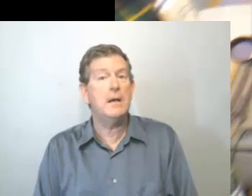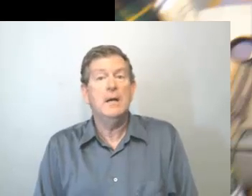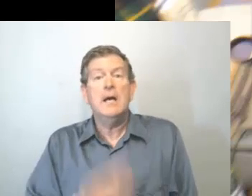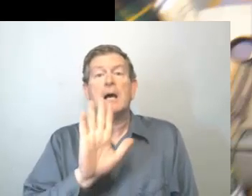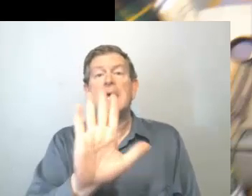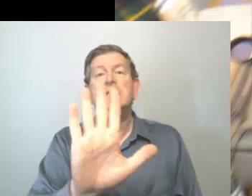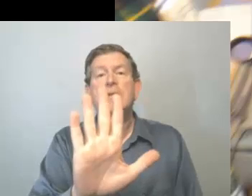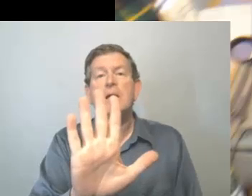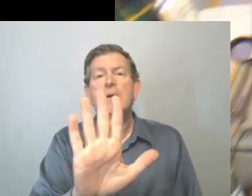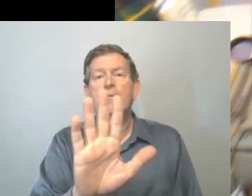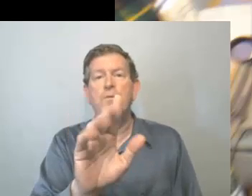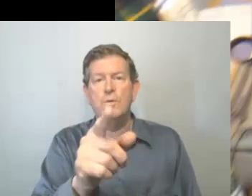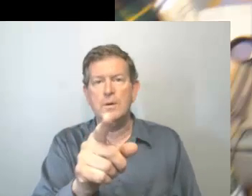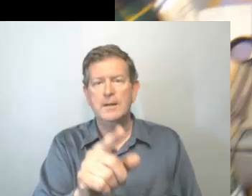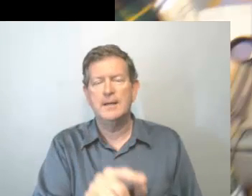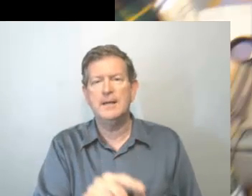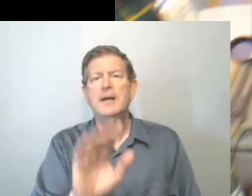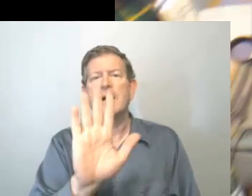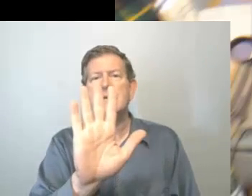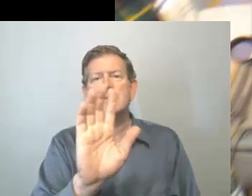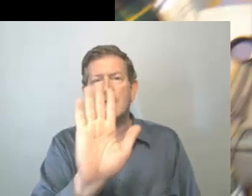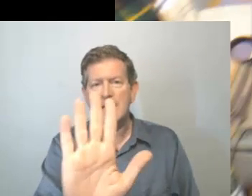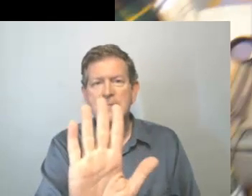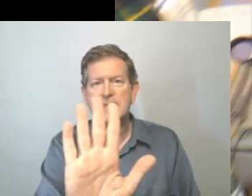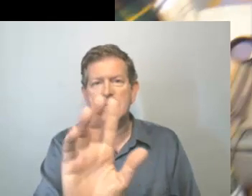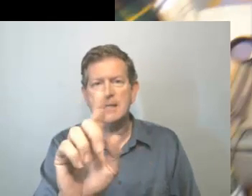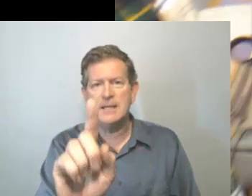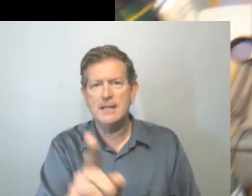D'accord? Ou bien restez-vous, hein,